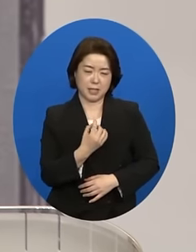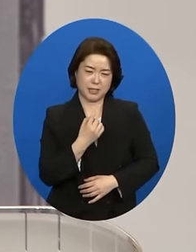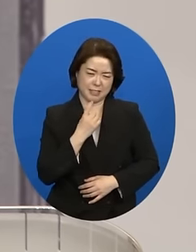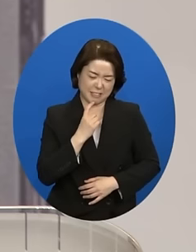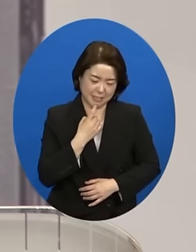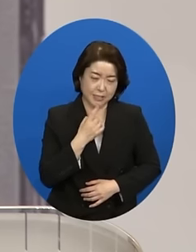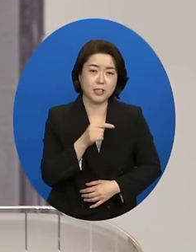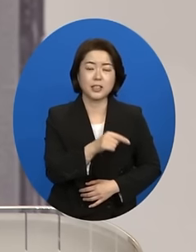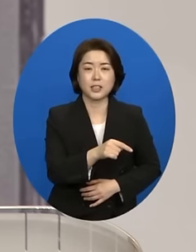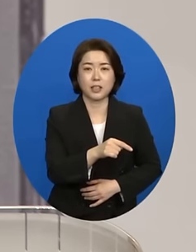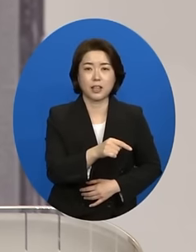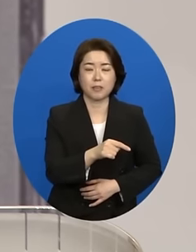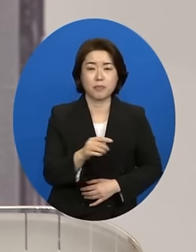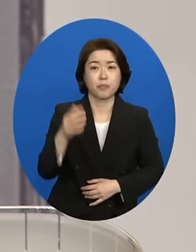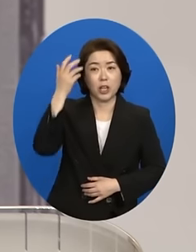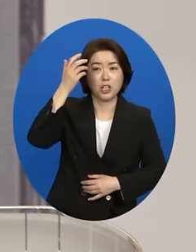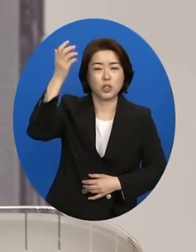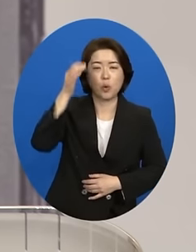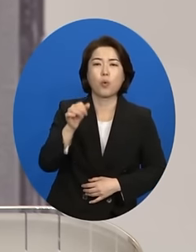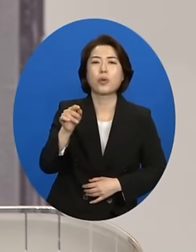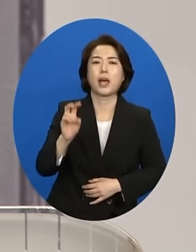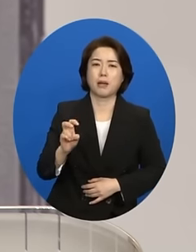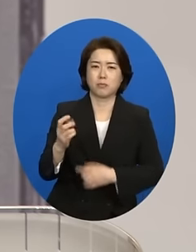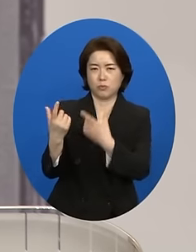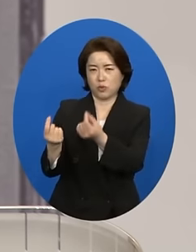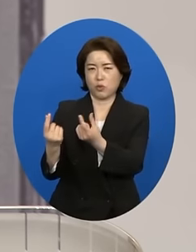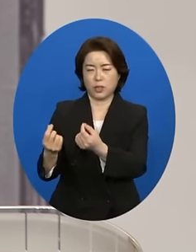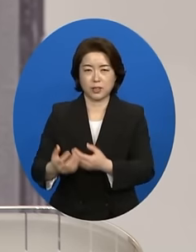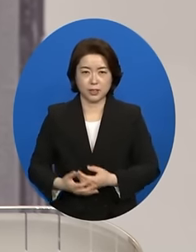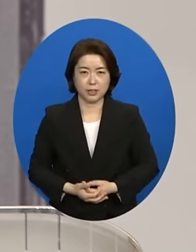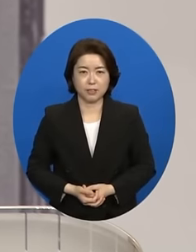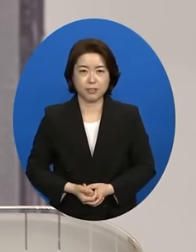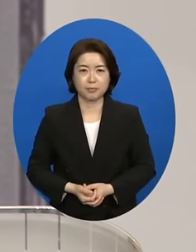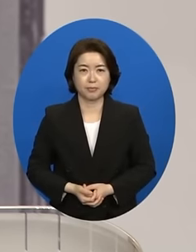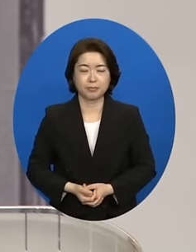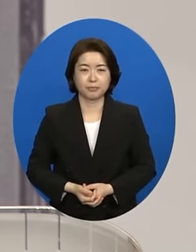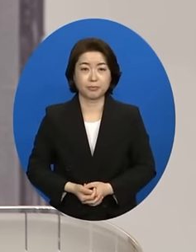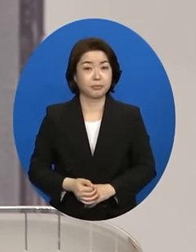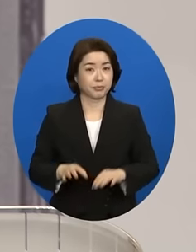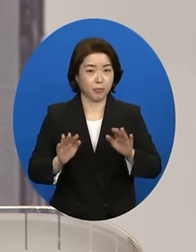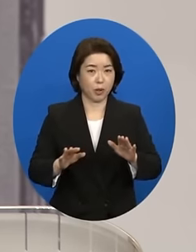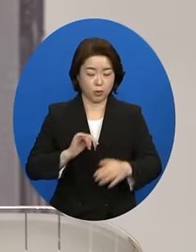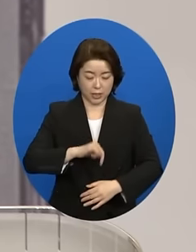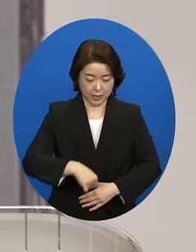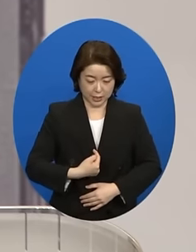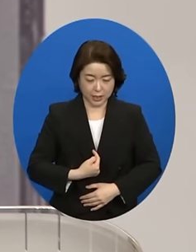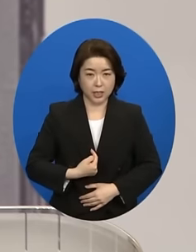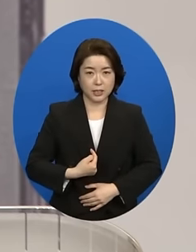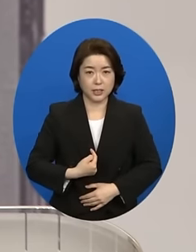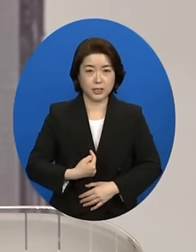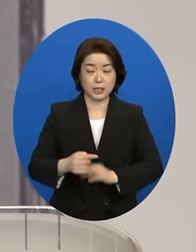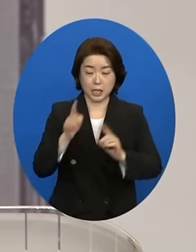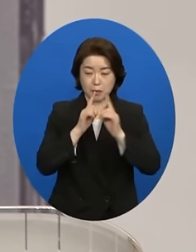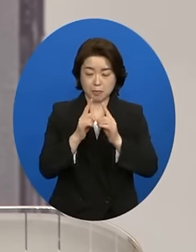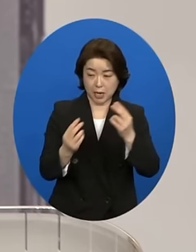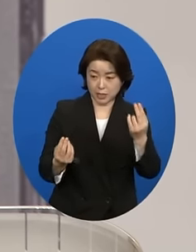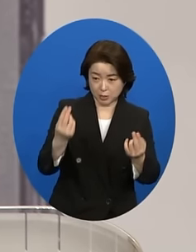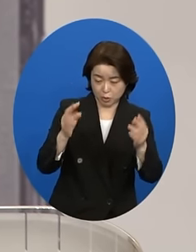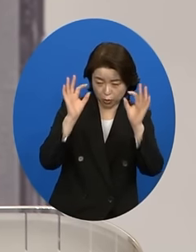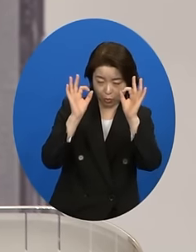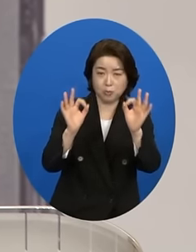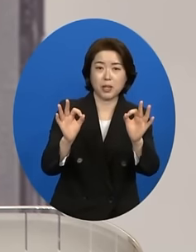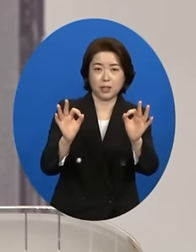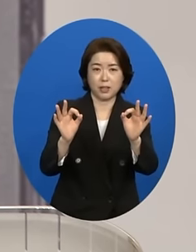바로 교만이라고 하는 것이죠. 그러니까 여러분 오늘 자신을 말씀에 비추어